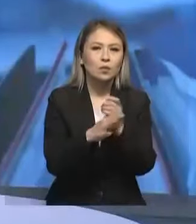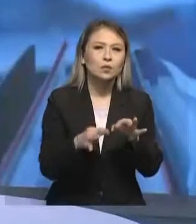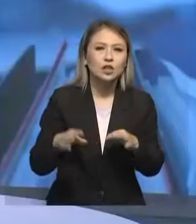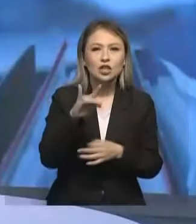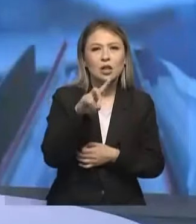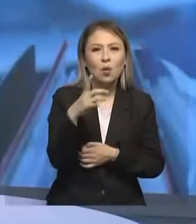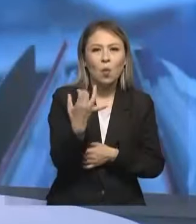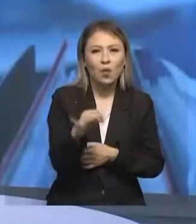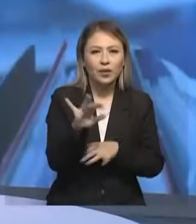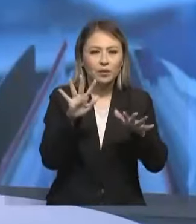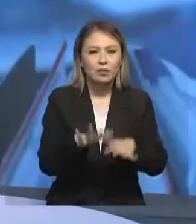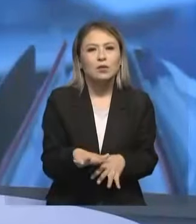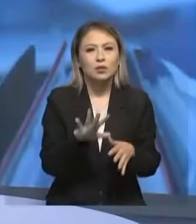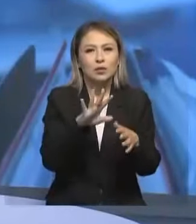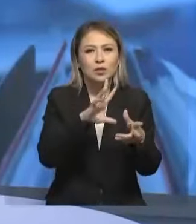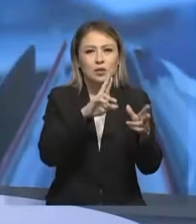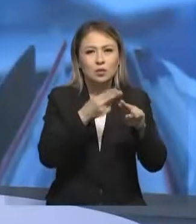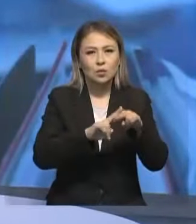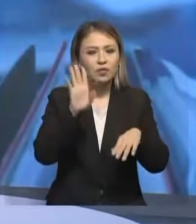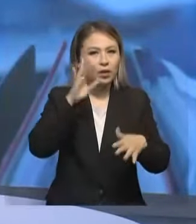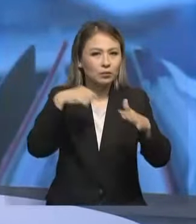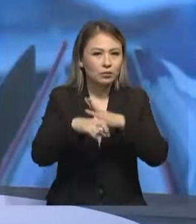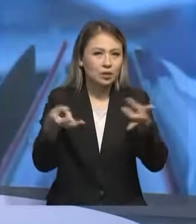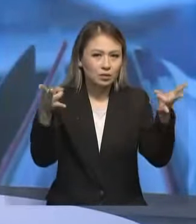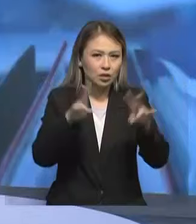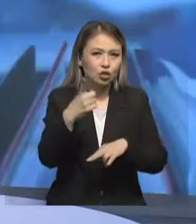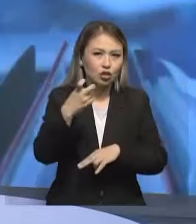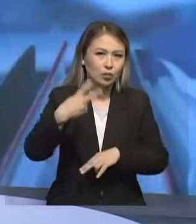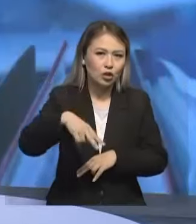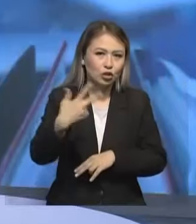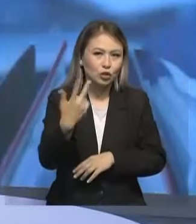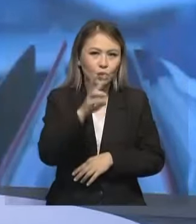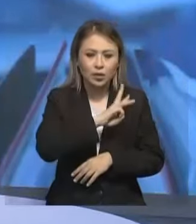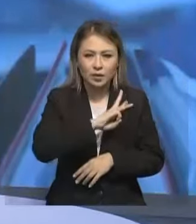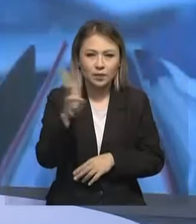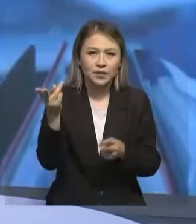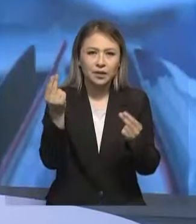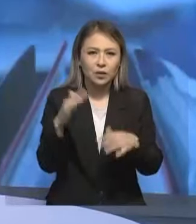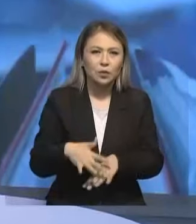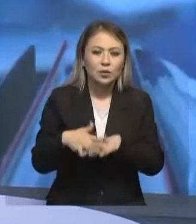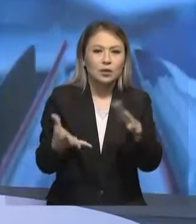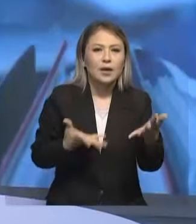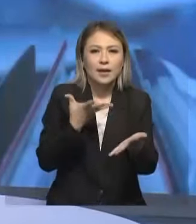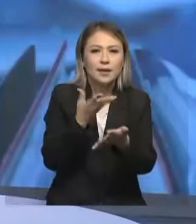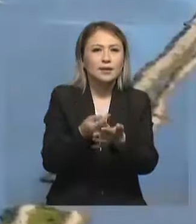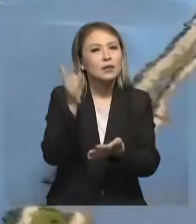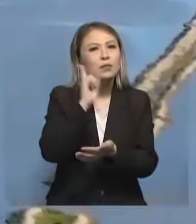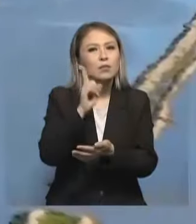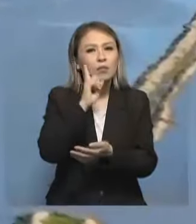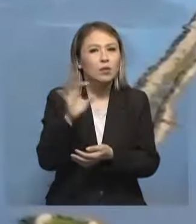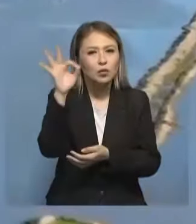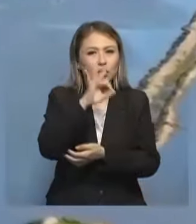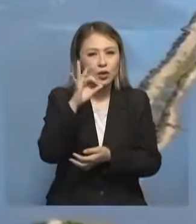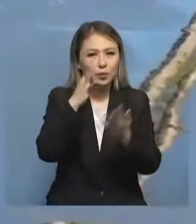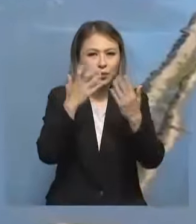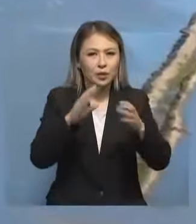Атырау облысы Жылой ауданында мал мүлкі суда қалған шаруа қожалықтарға 123 миллионнан астам теңге төленді. Бұл әзірге